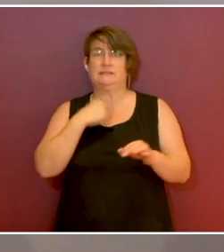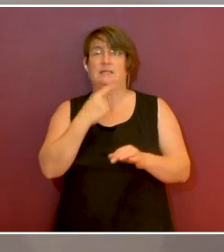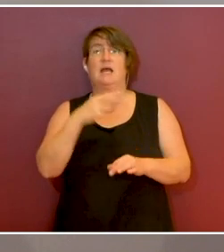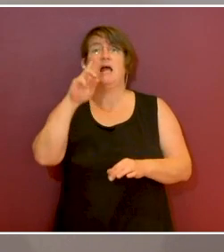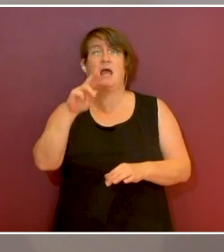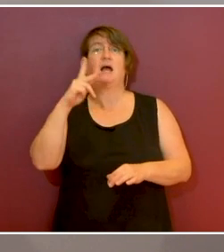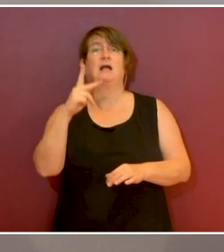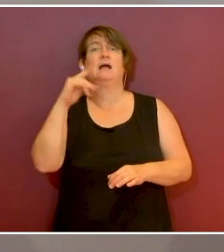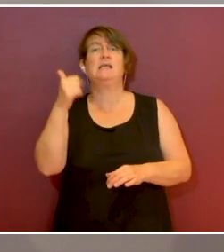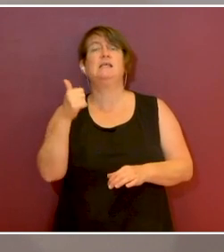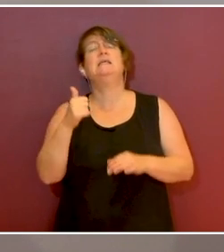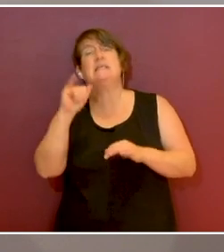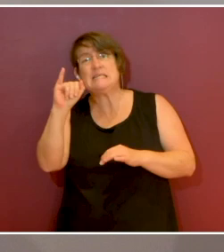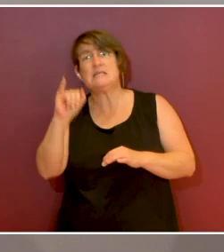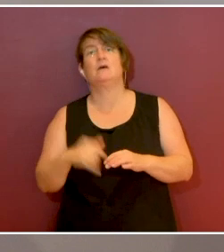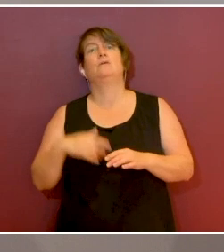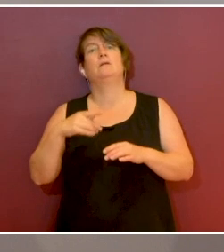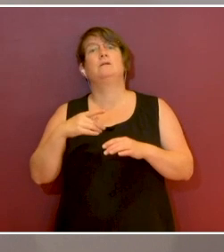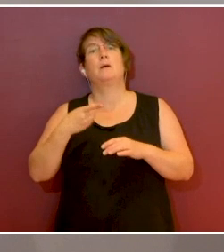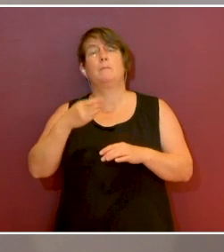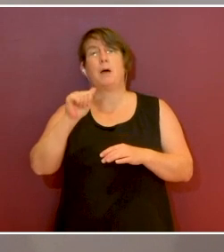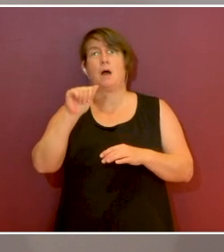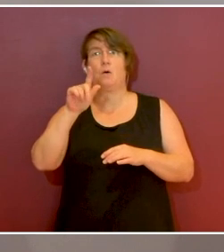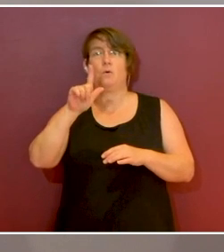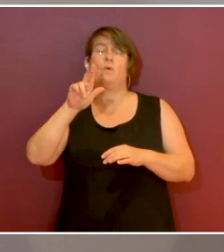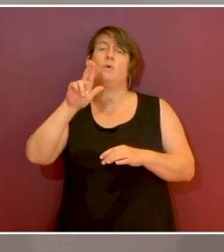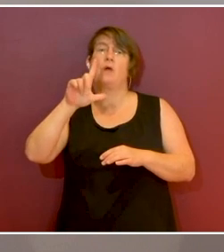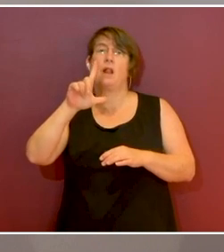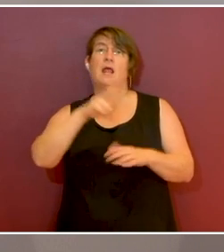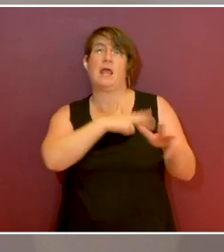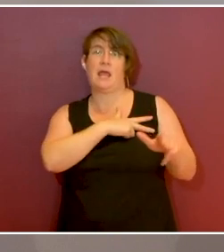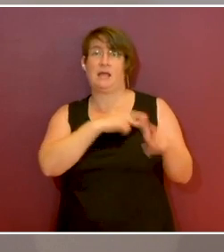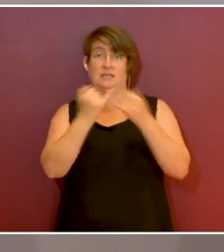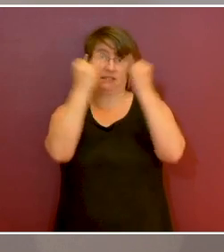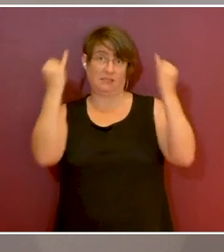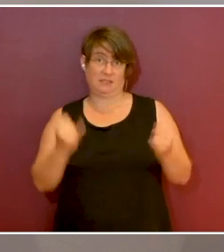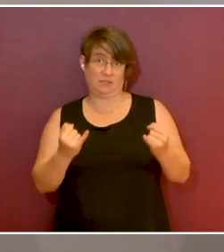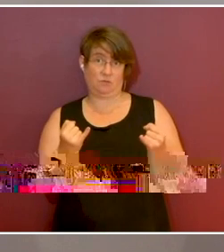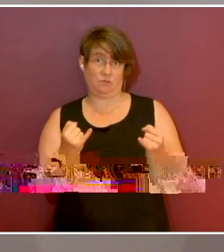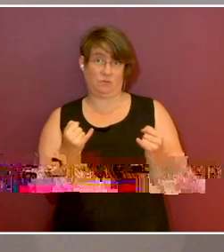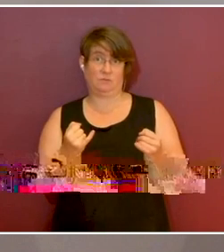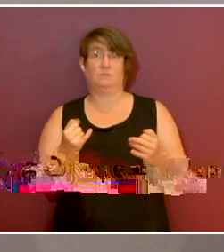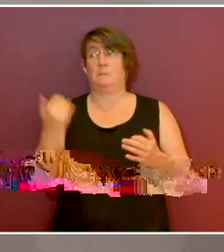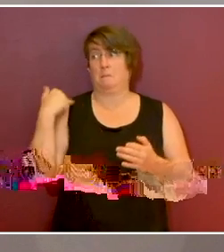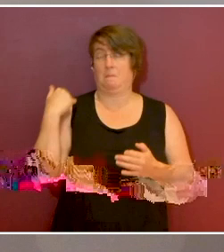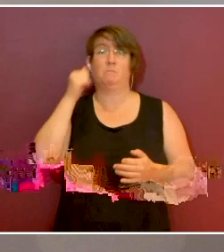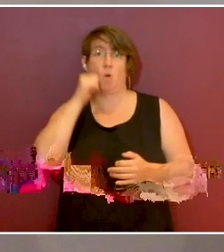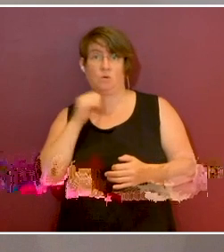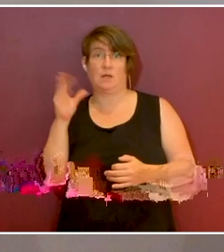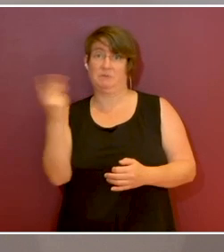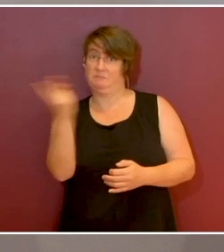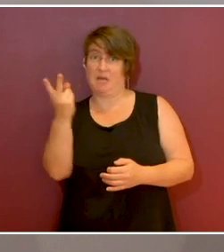am Montag im Kreise der GesundheitsministerInnen von Bund und Ländern mit den beiden Präsidenten auch wieder gesprochen,